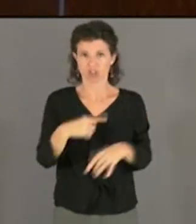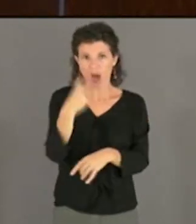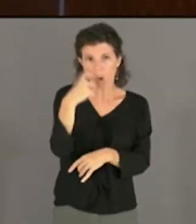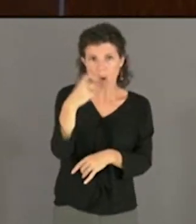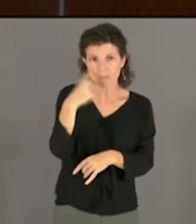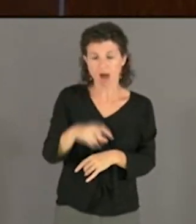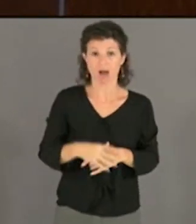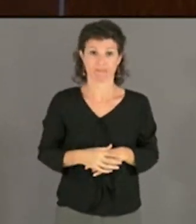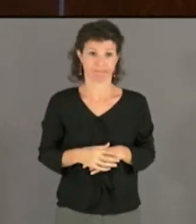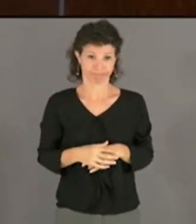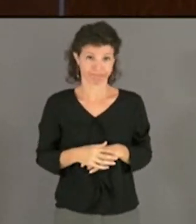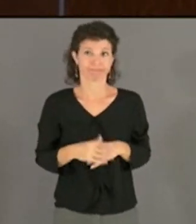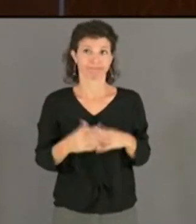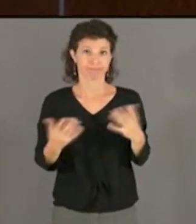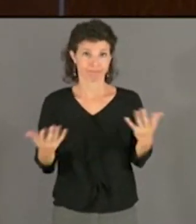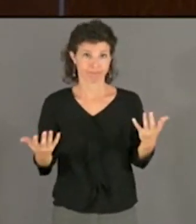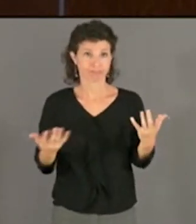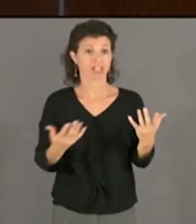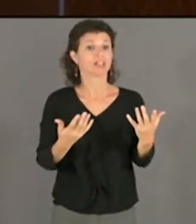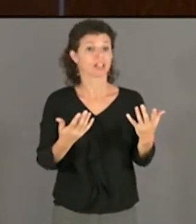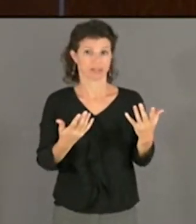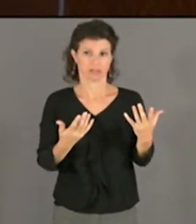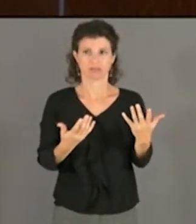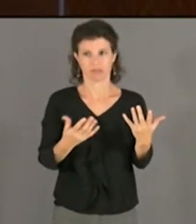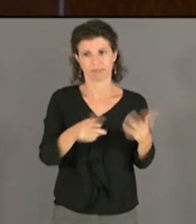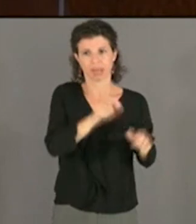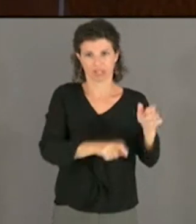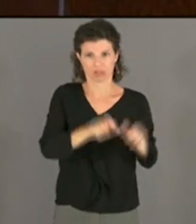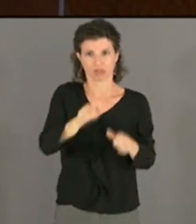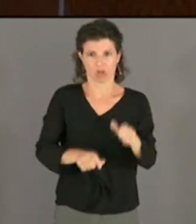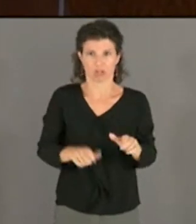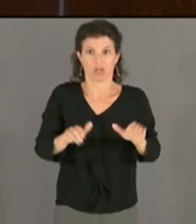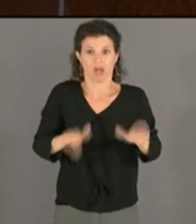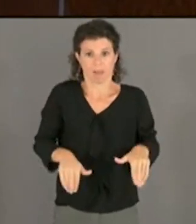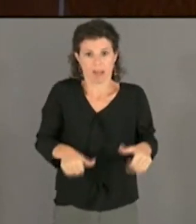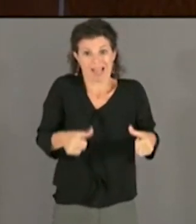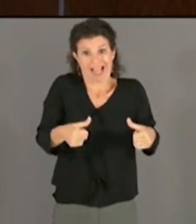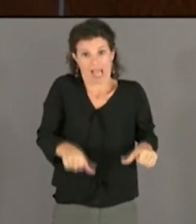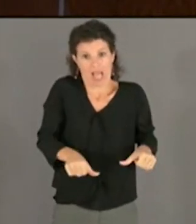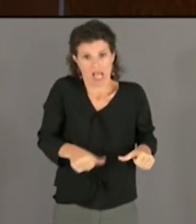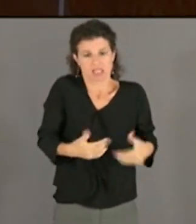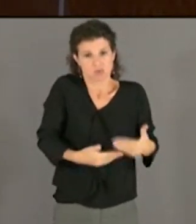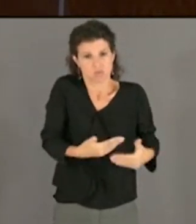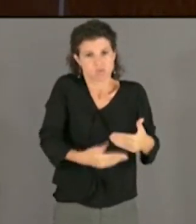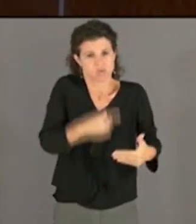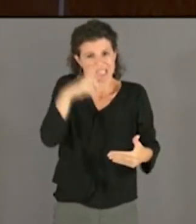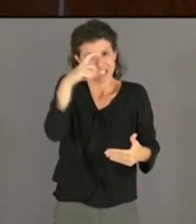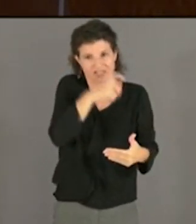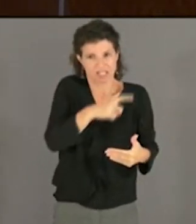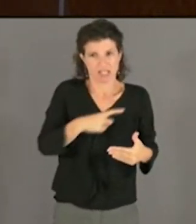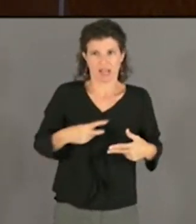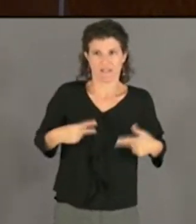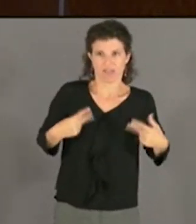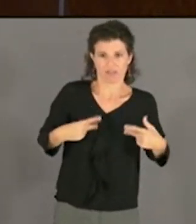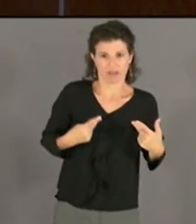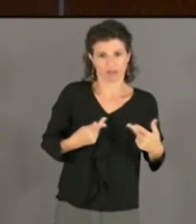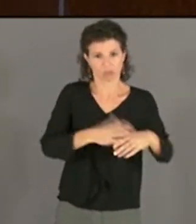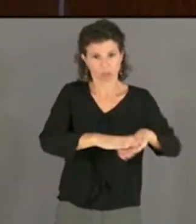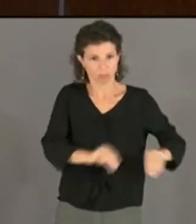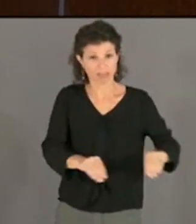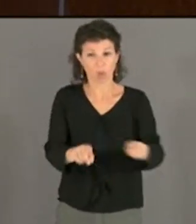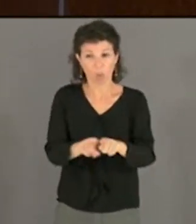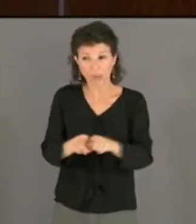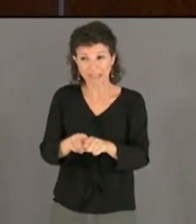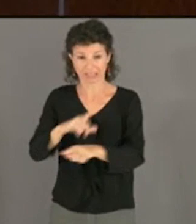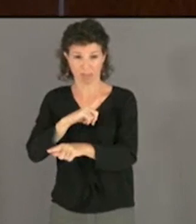non seulement par ceux qui arrivent encore à y vivre, voire à y survivre, mais y compris par les services de police. Je vous